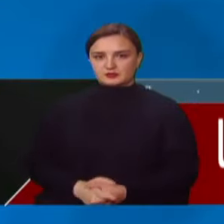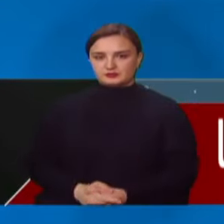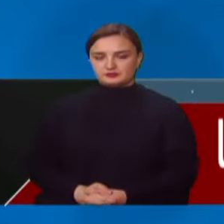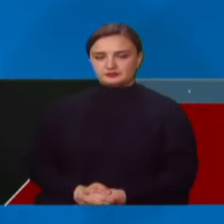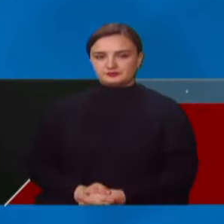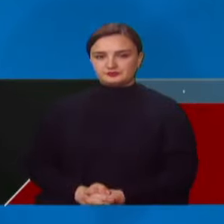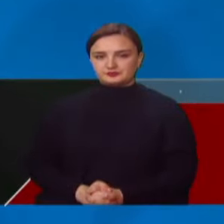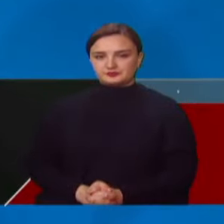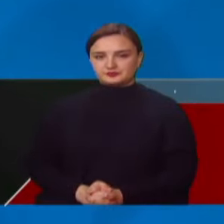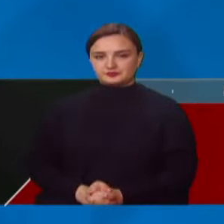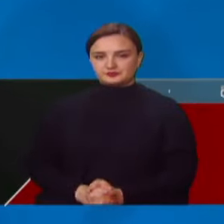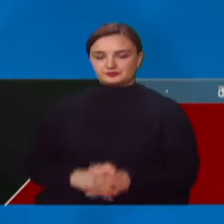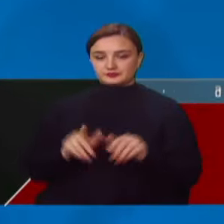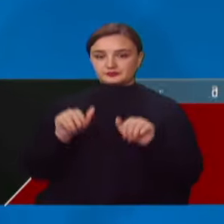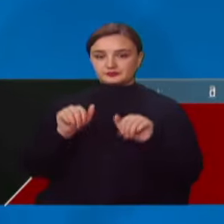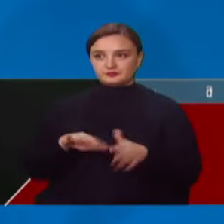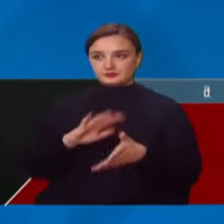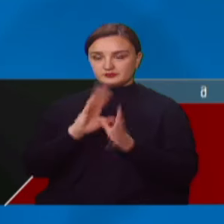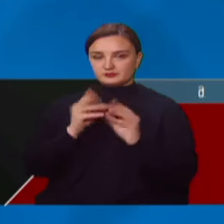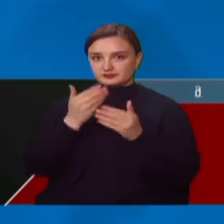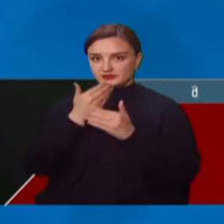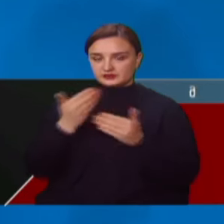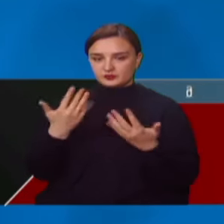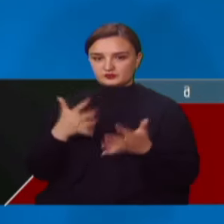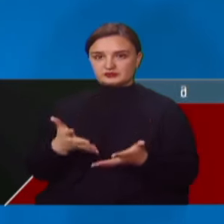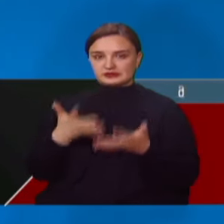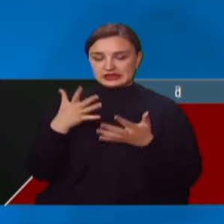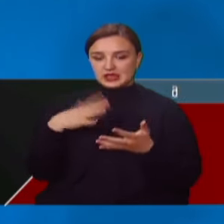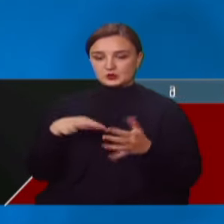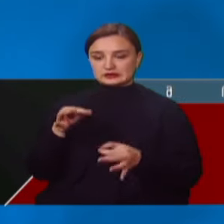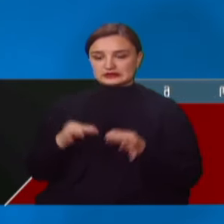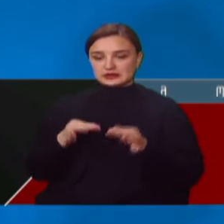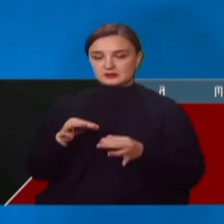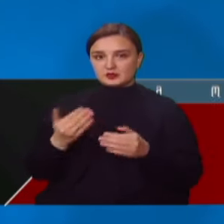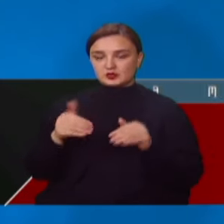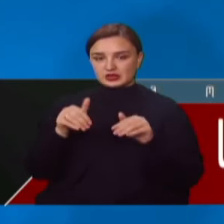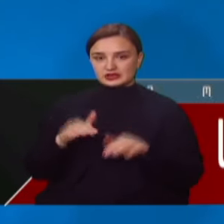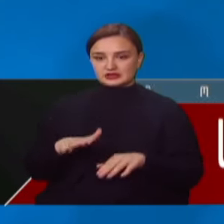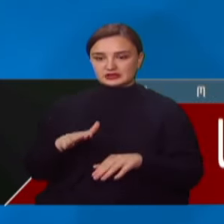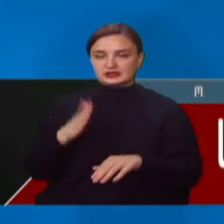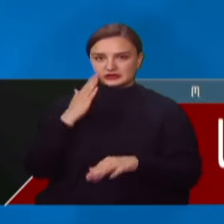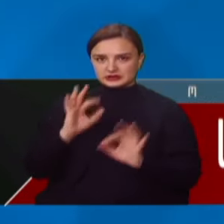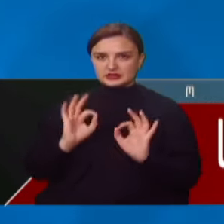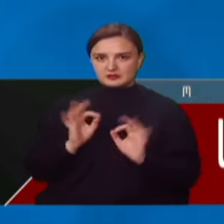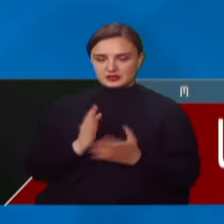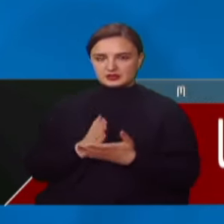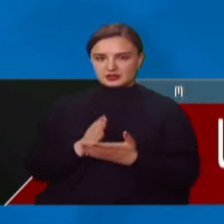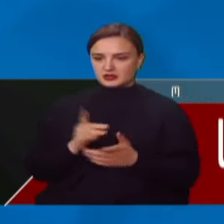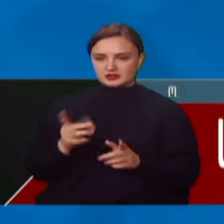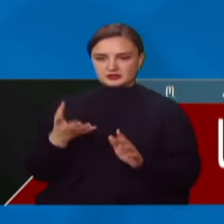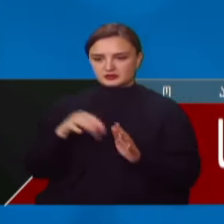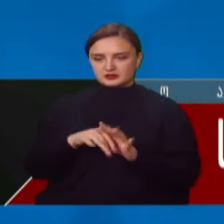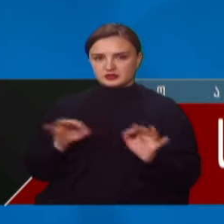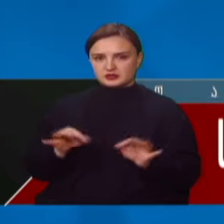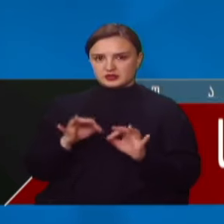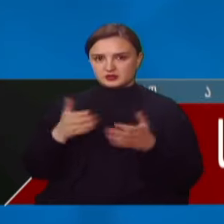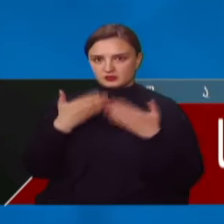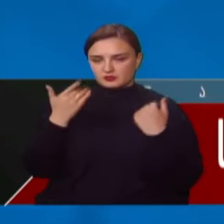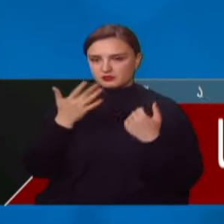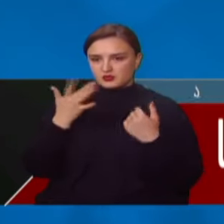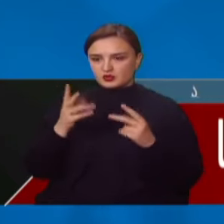გადაწყვეტილებით საბოლოოდ გახდა აშკარა ყველასთვის, რომ ქართული სასამართლოს გადაწყვეტილებები სამართლიანია და არ შეიცავს არანაირი